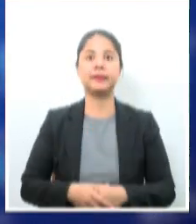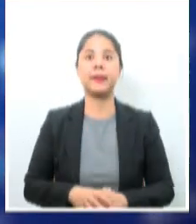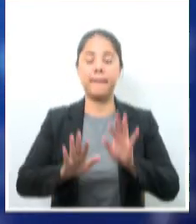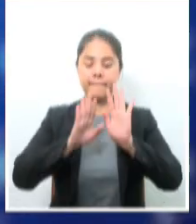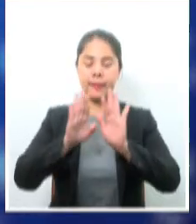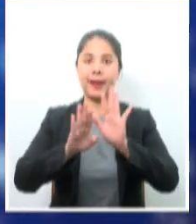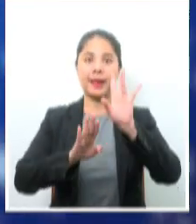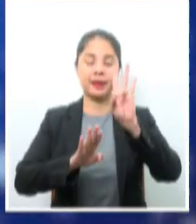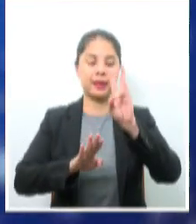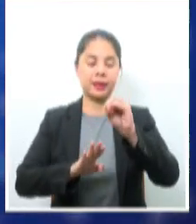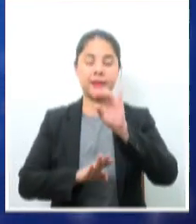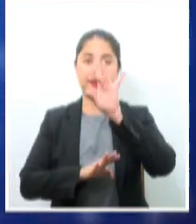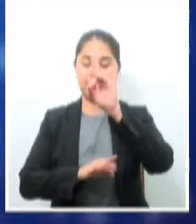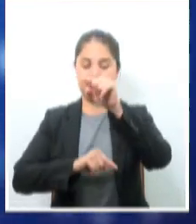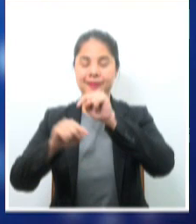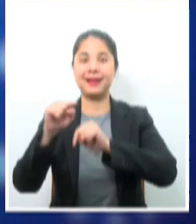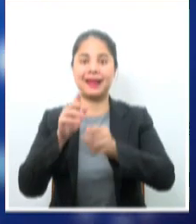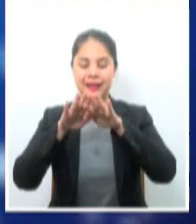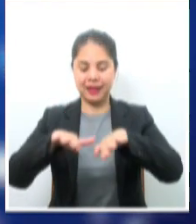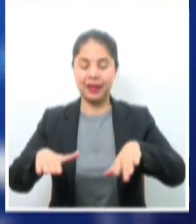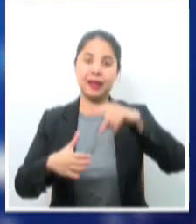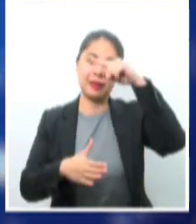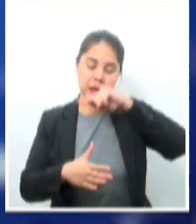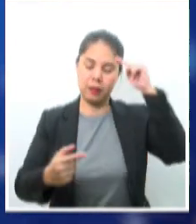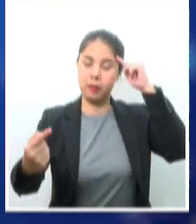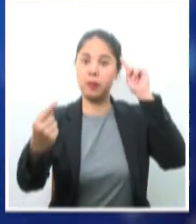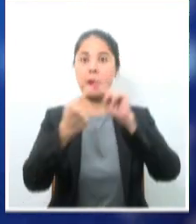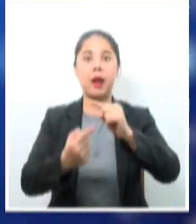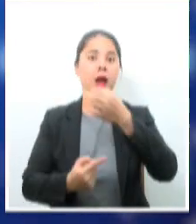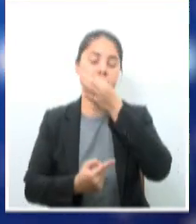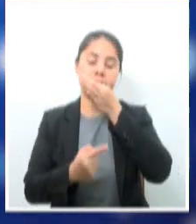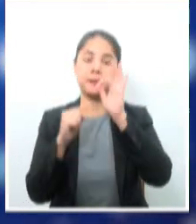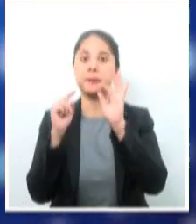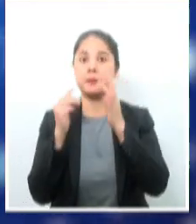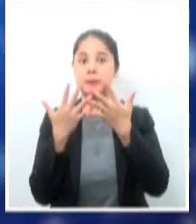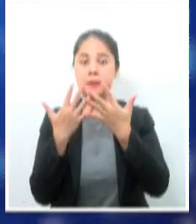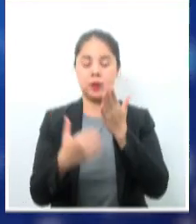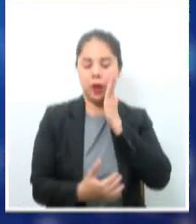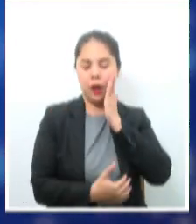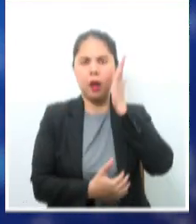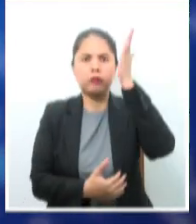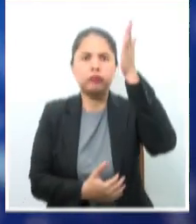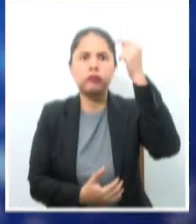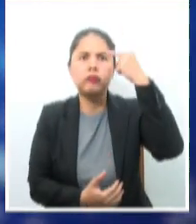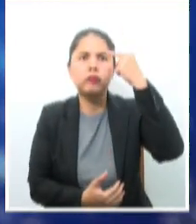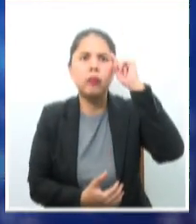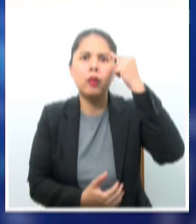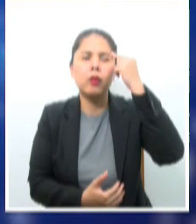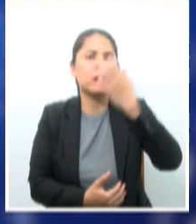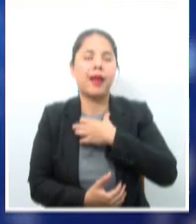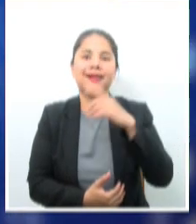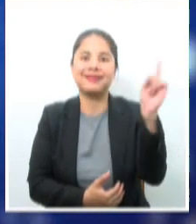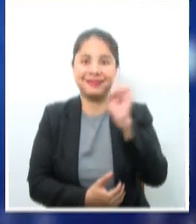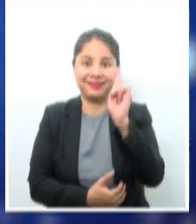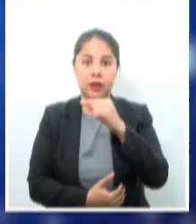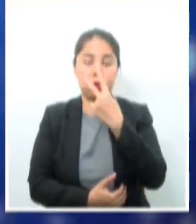ณ 78% นะคะของนักเรียนไทยค่ะไม่มีเป้าหมายอาชีพหรือว่าขาดเป้าหมายในอนาคตนะคะซึ่งผล